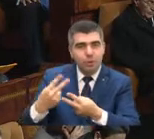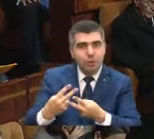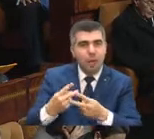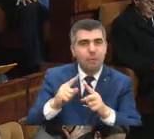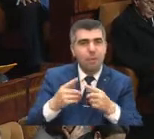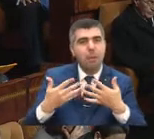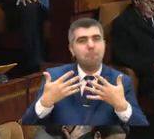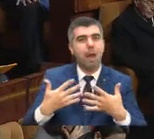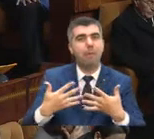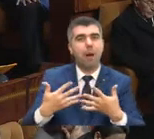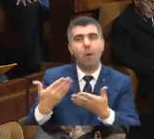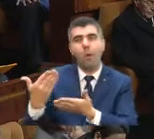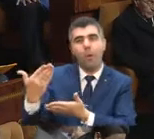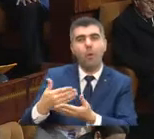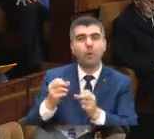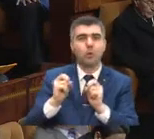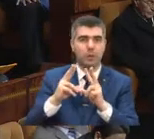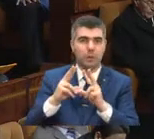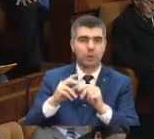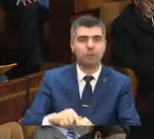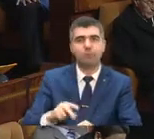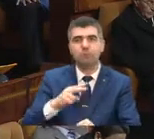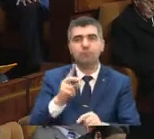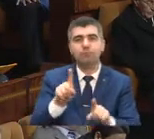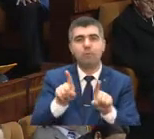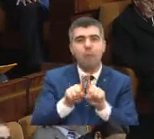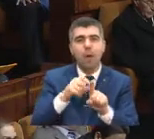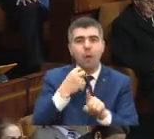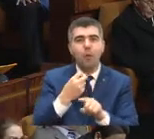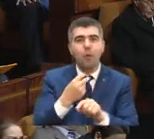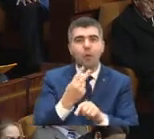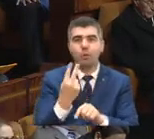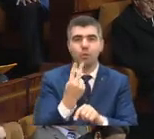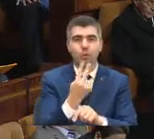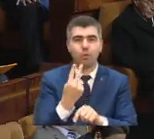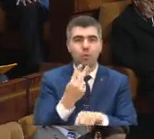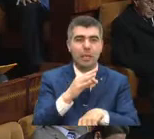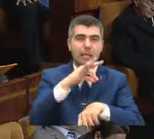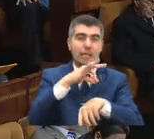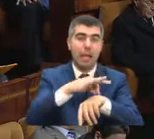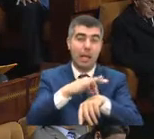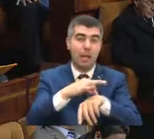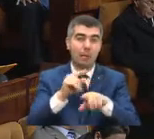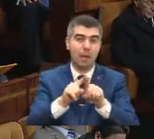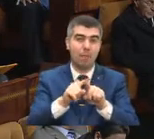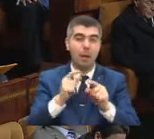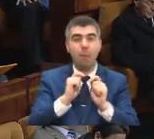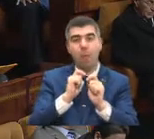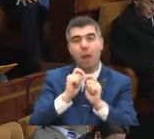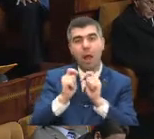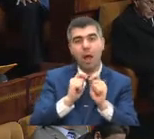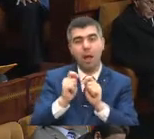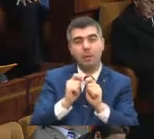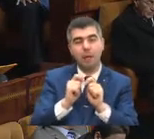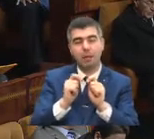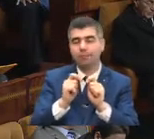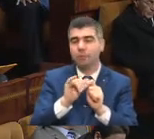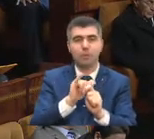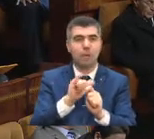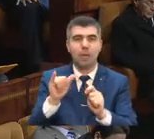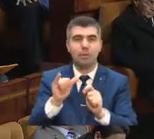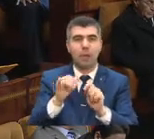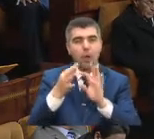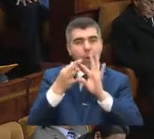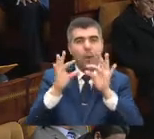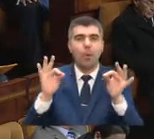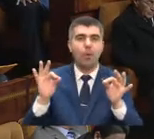السيد الوزير، لا تكفينا دقيقتين من أجل مناقشة هذا الموضوع الكبير، لكن الموضوع لا يعنيكم